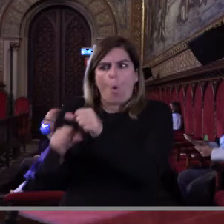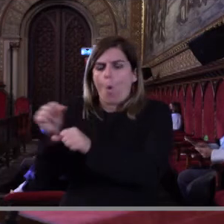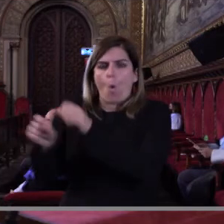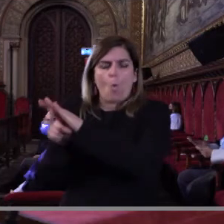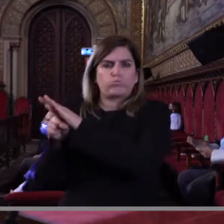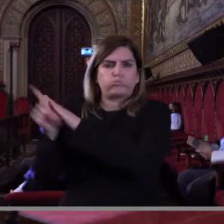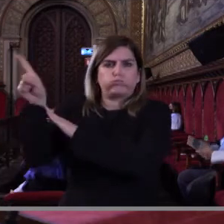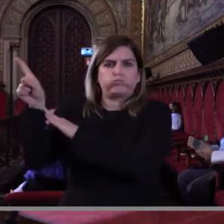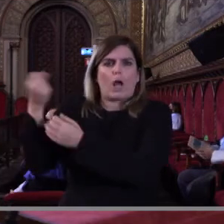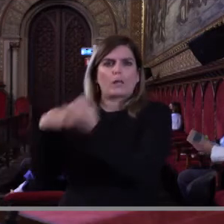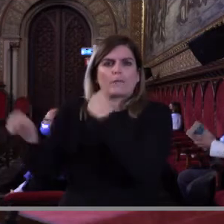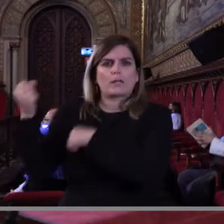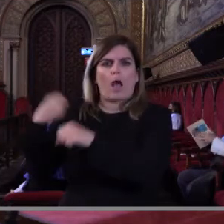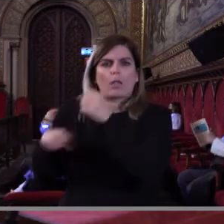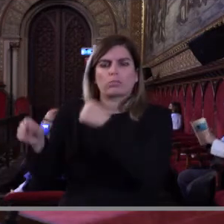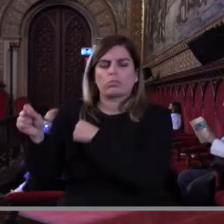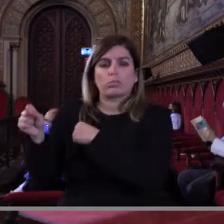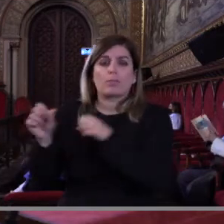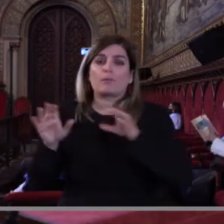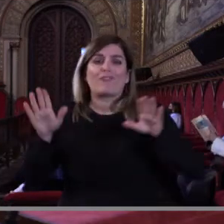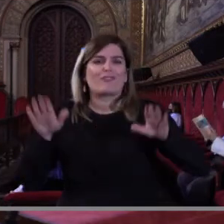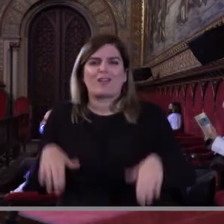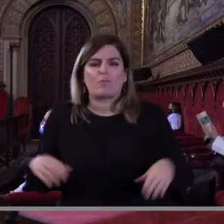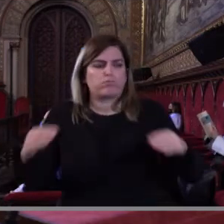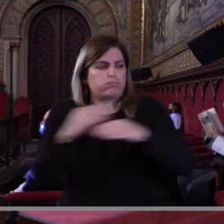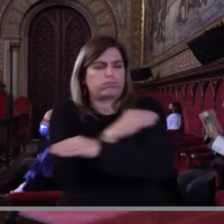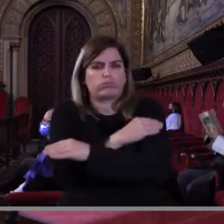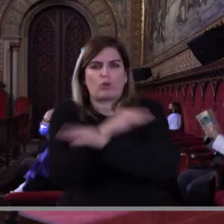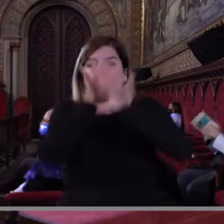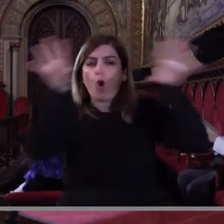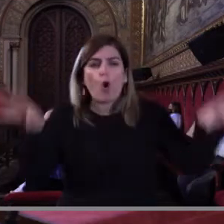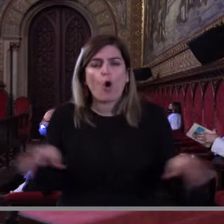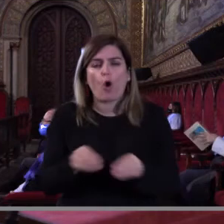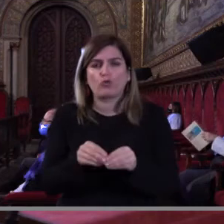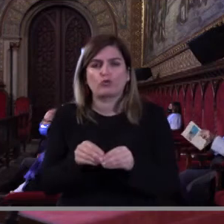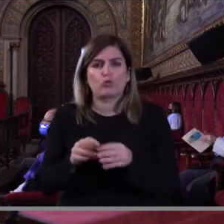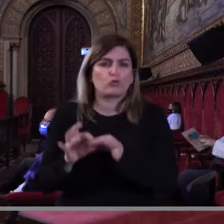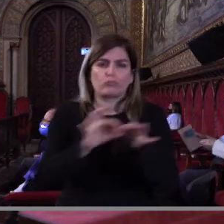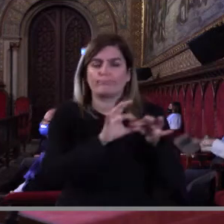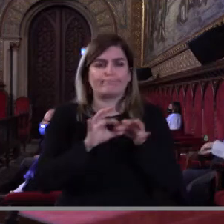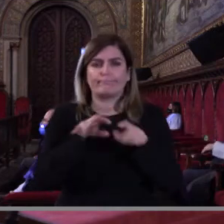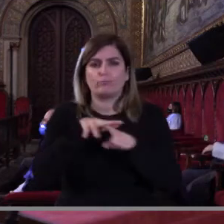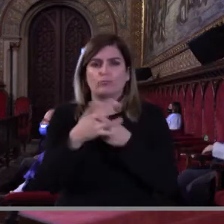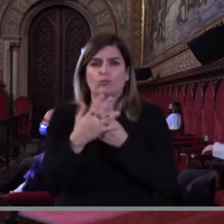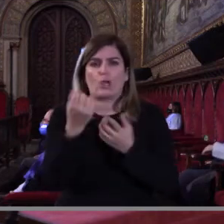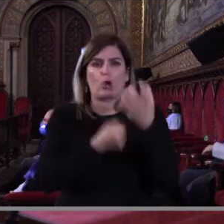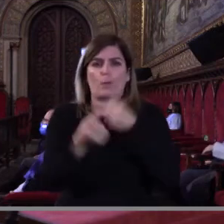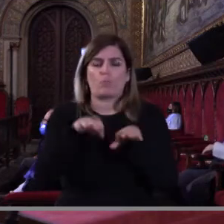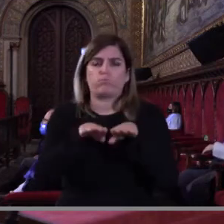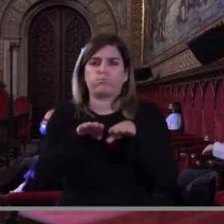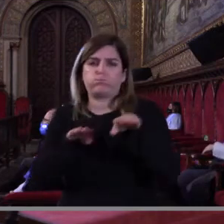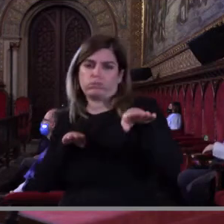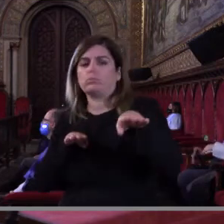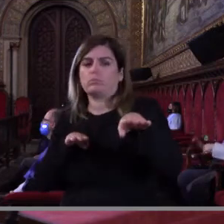extraordinàriament la seva activitat. Però, en tot cas, el conjunt de l'activitat econòmica ha entrat en recessió i, davant d'unes